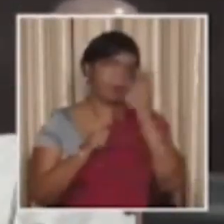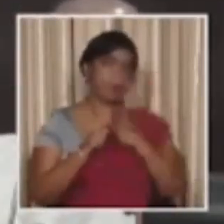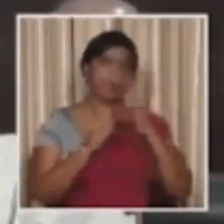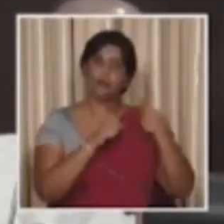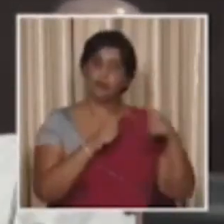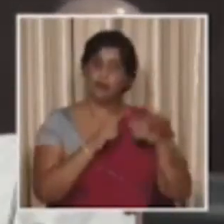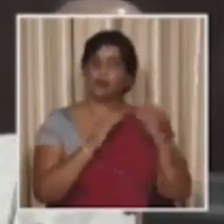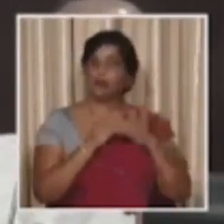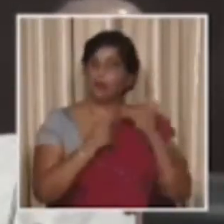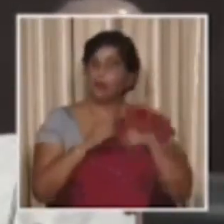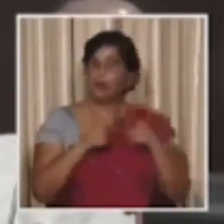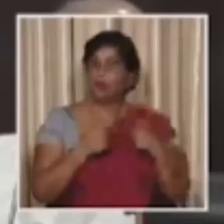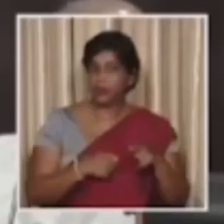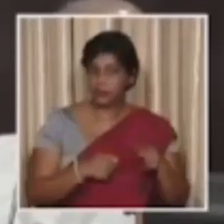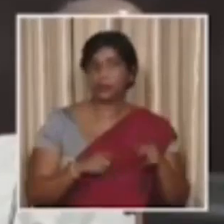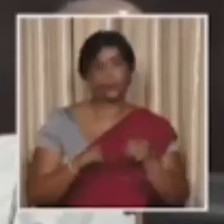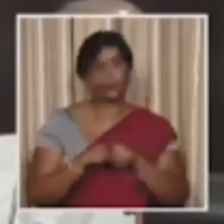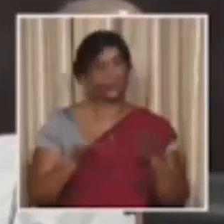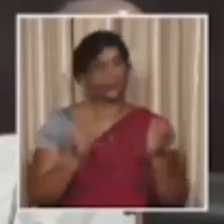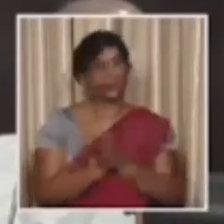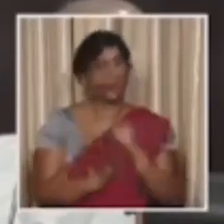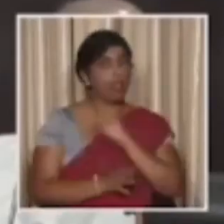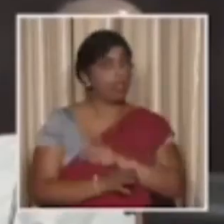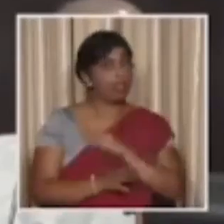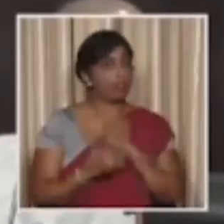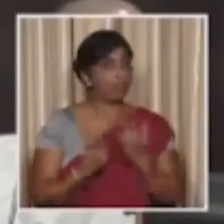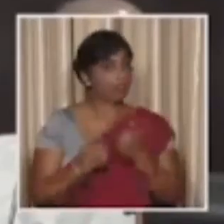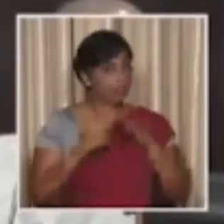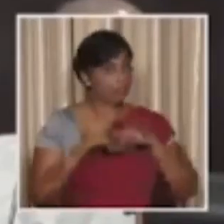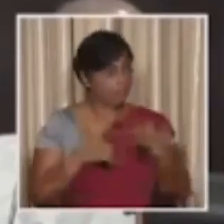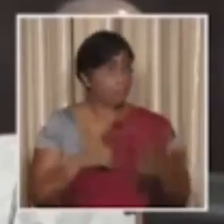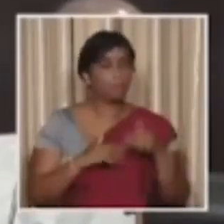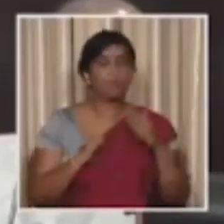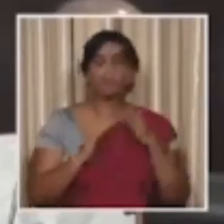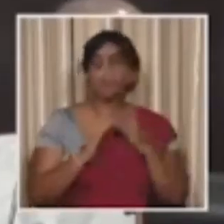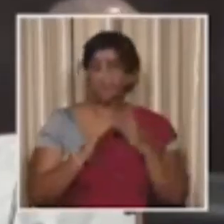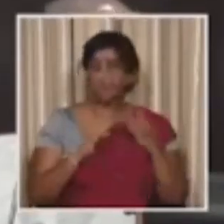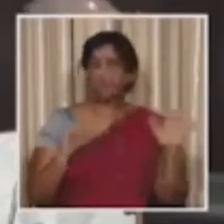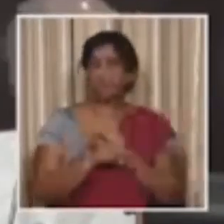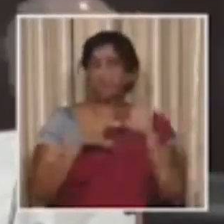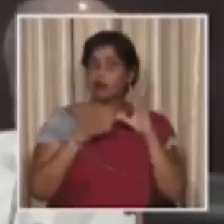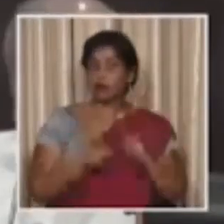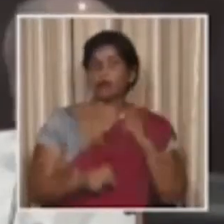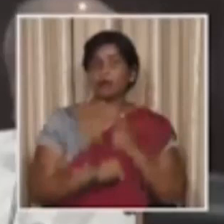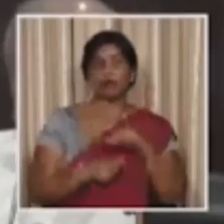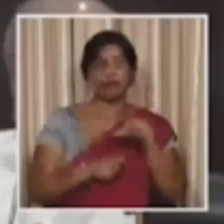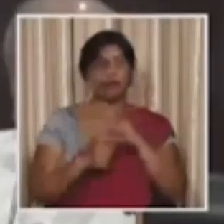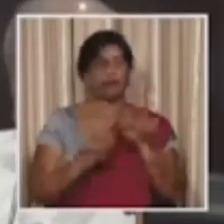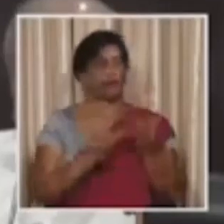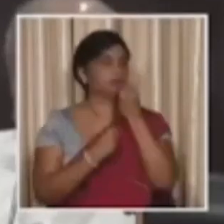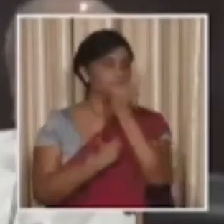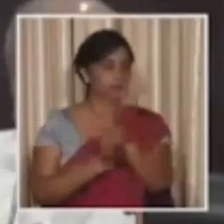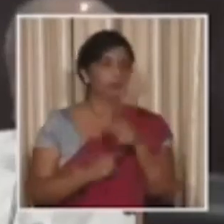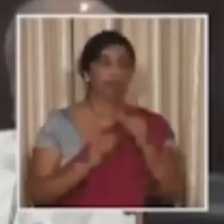ගෙවනවා. ඉදිකිරීමේ වියදම හා ඊට අනුකූල ලාභාංශ ලැබීමෙන් පසු ගොඩනැගිල්ලේ පූර්ණ අයිතිය රාජ ආයතන වෙත ලබා